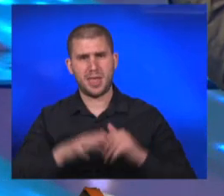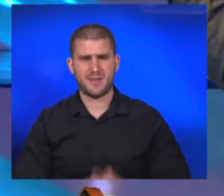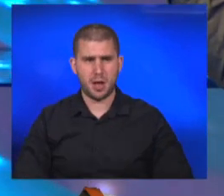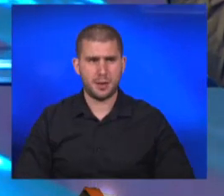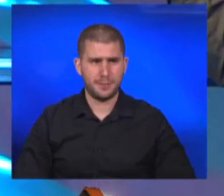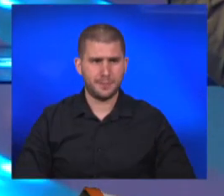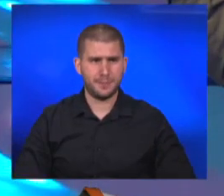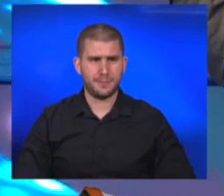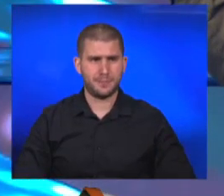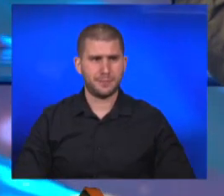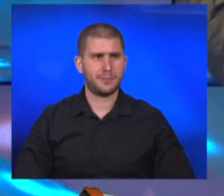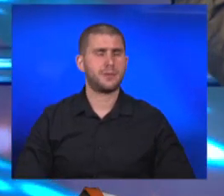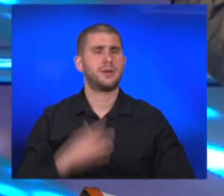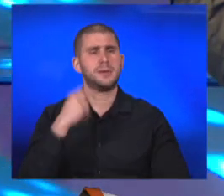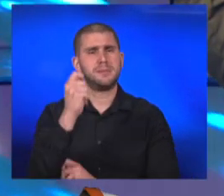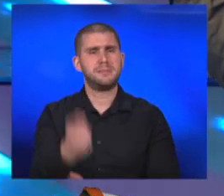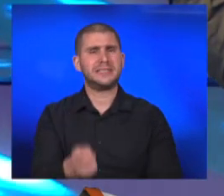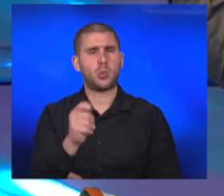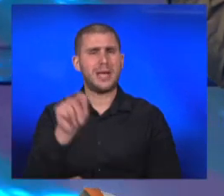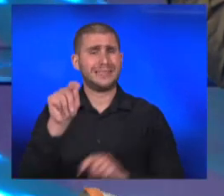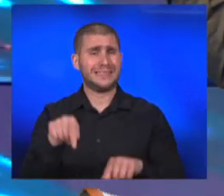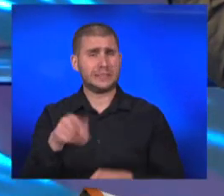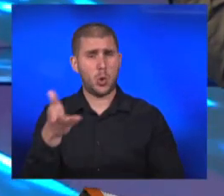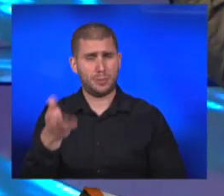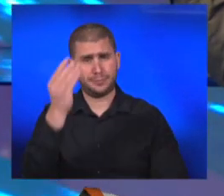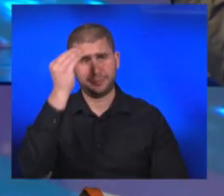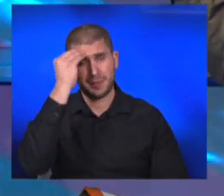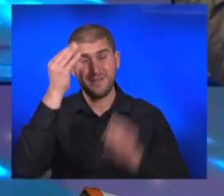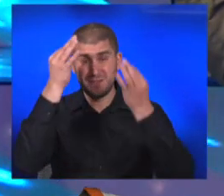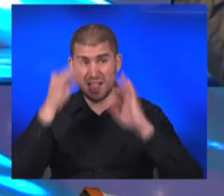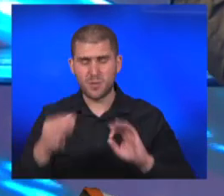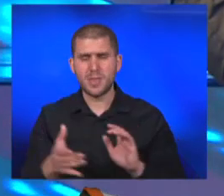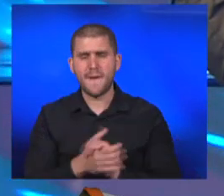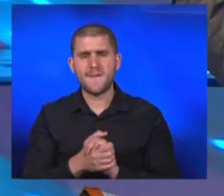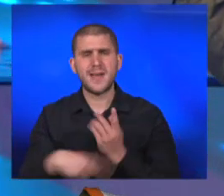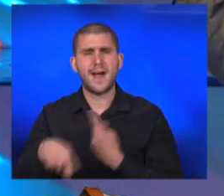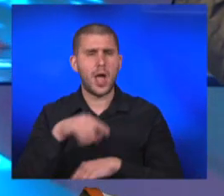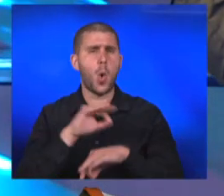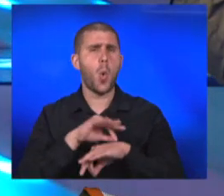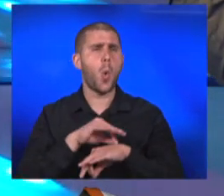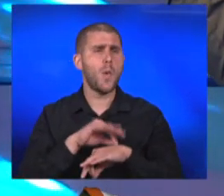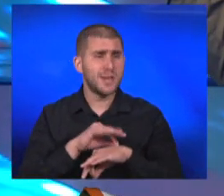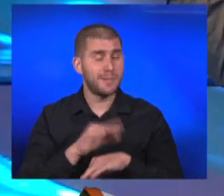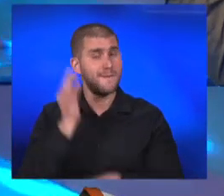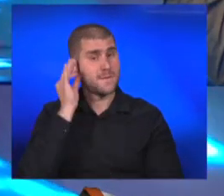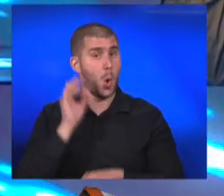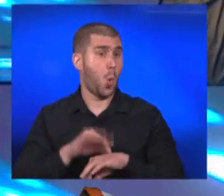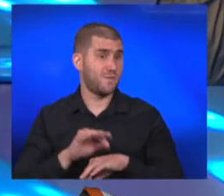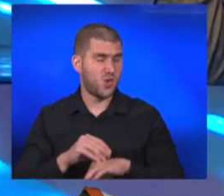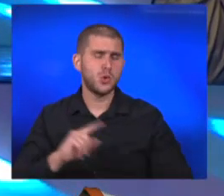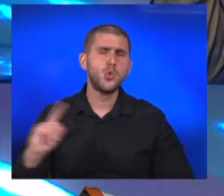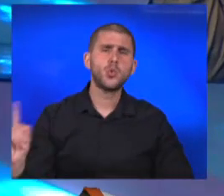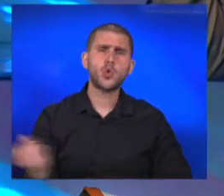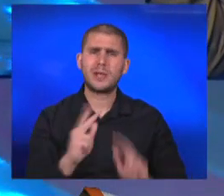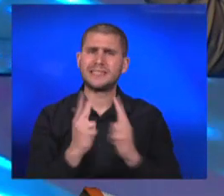לברכה, משיא משואה זו, לכבוד חבריי הרופאים, הרופאות וכל